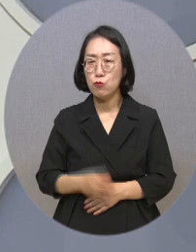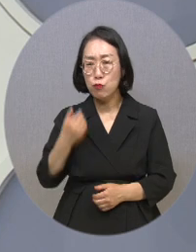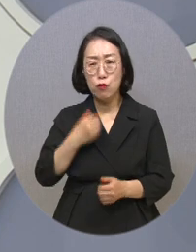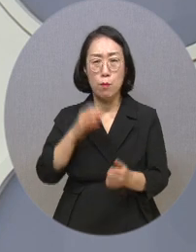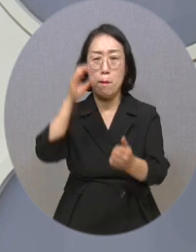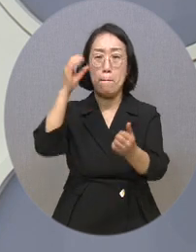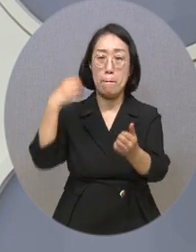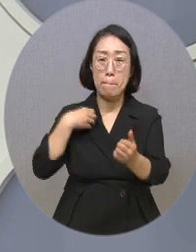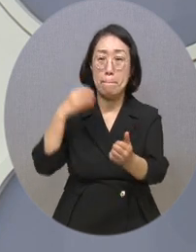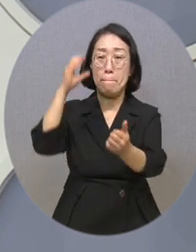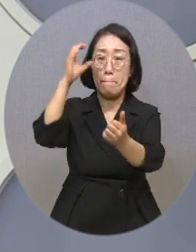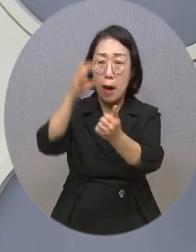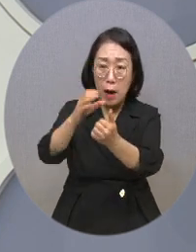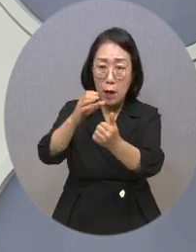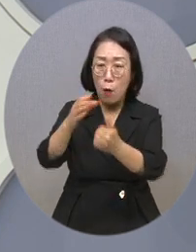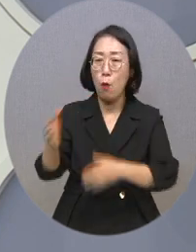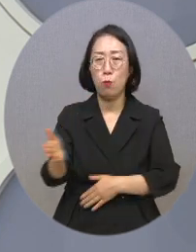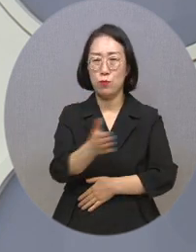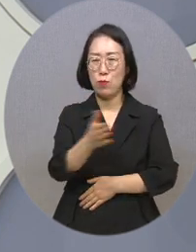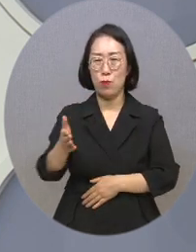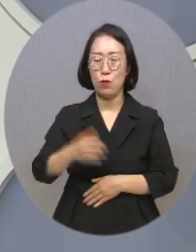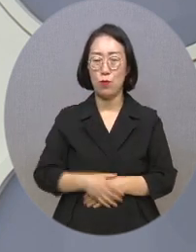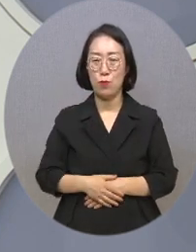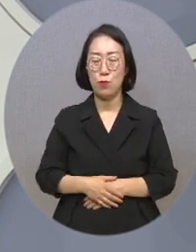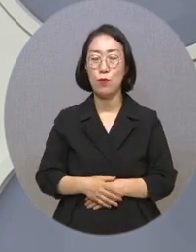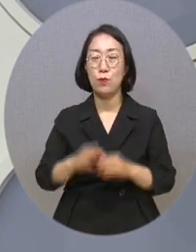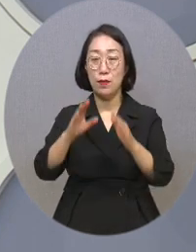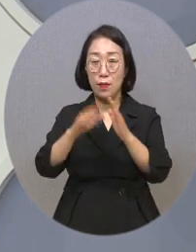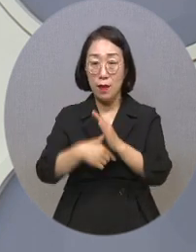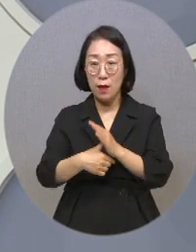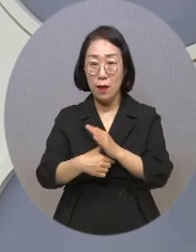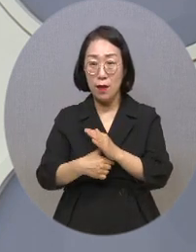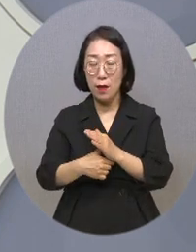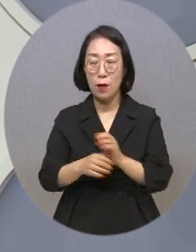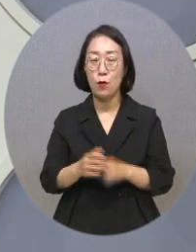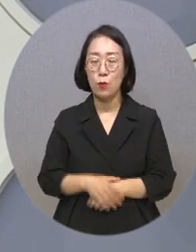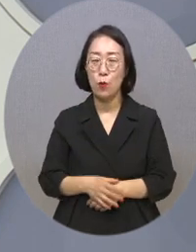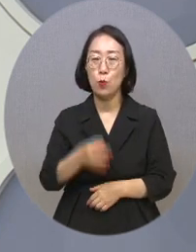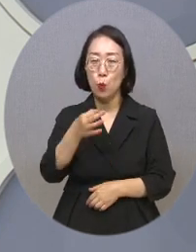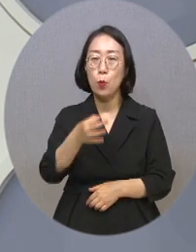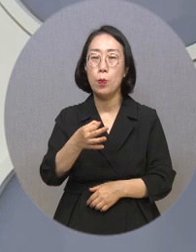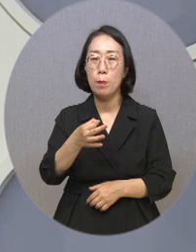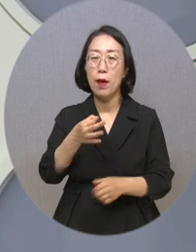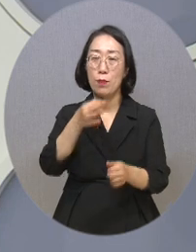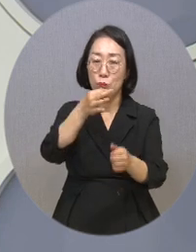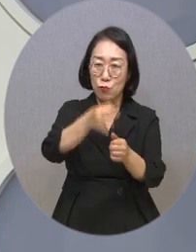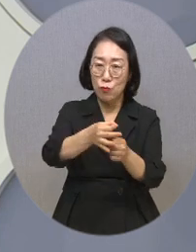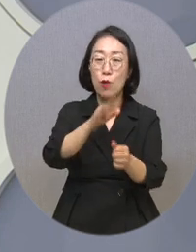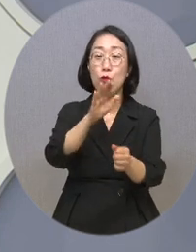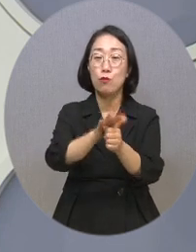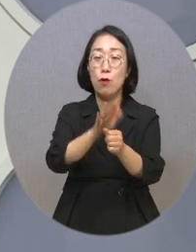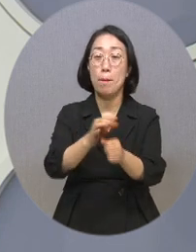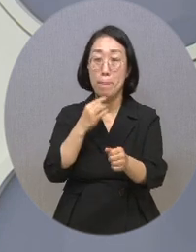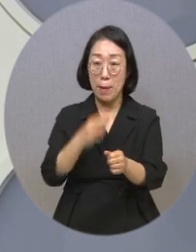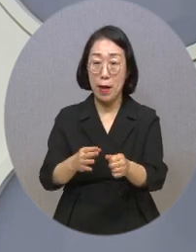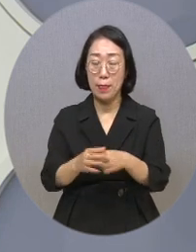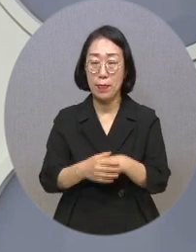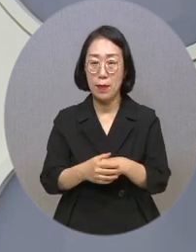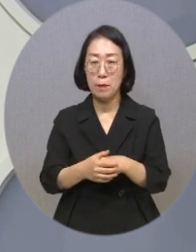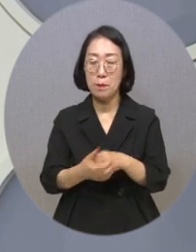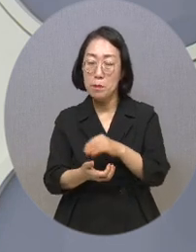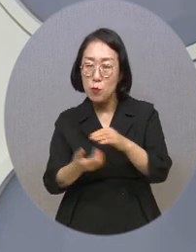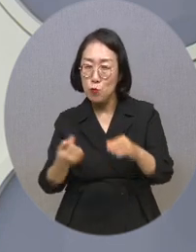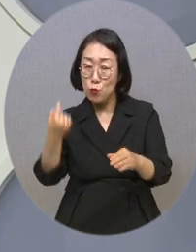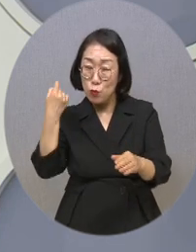안 나타나니까 저는 이제 그 당시에는 재정적으로만 돕고 그 틀만 만드는 거를 차려주고